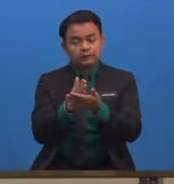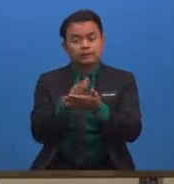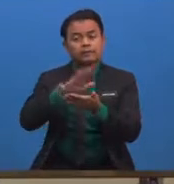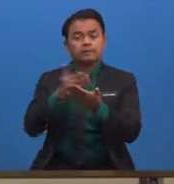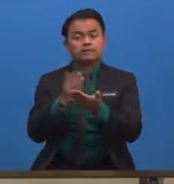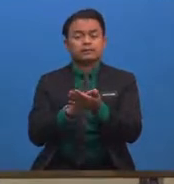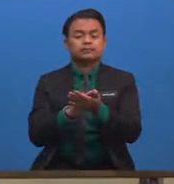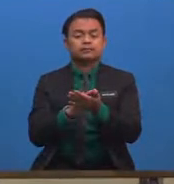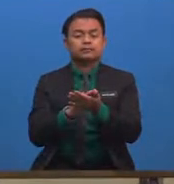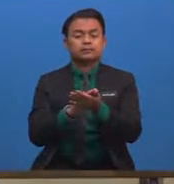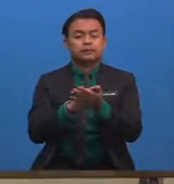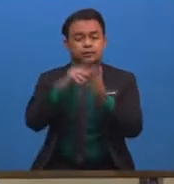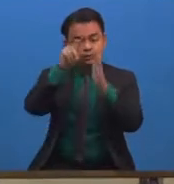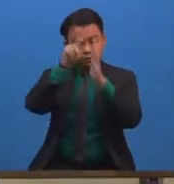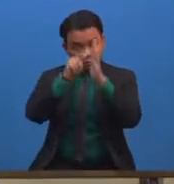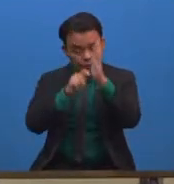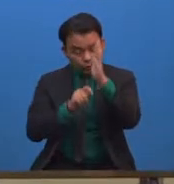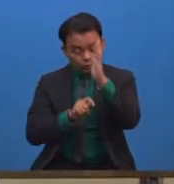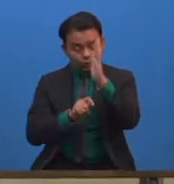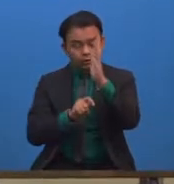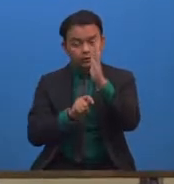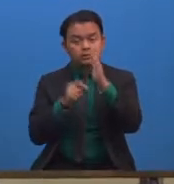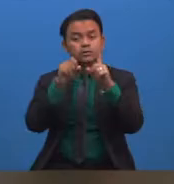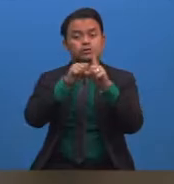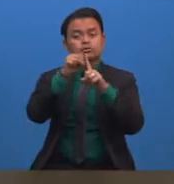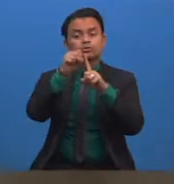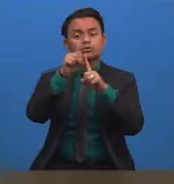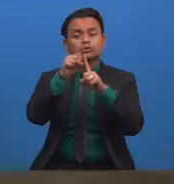serta memudahkan kita untuk mengupas telur nanti.